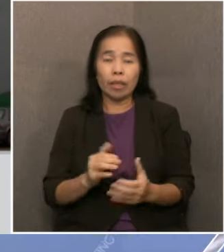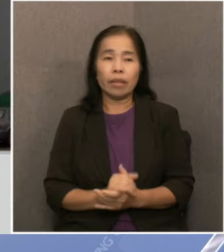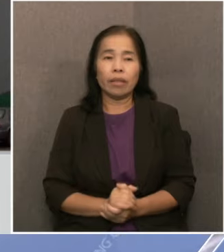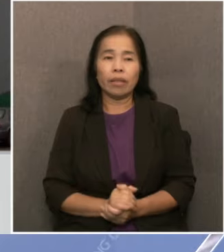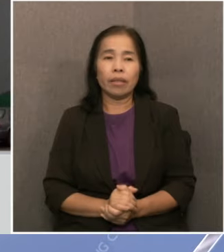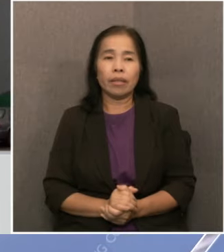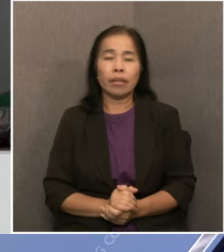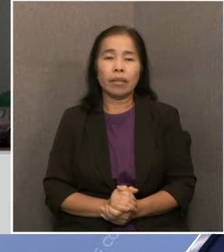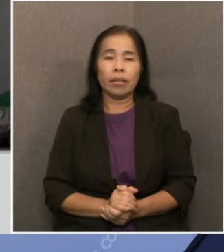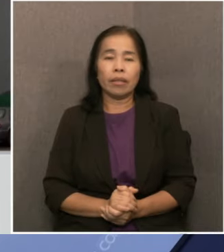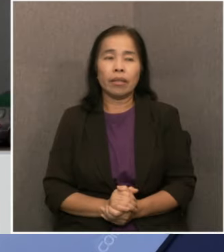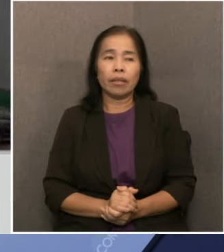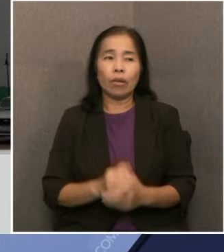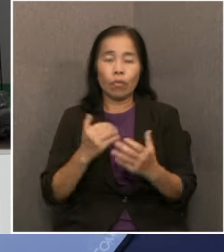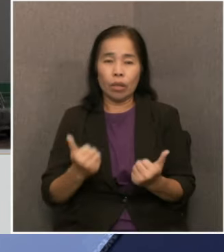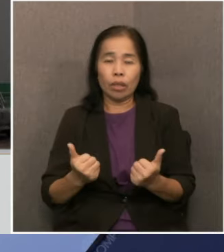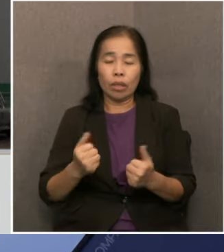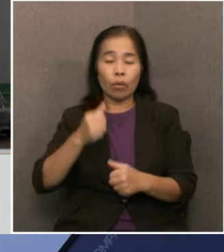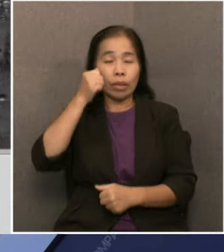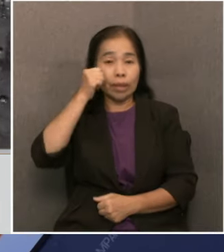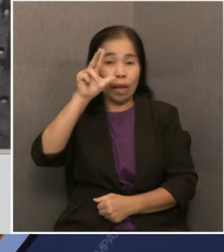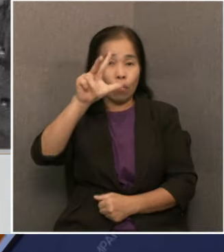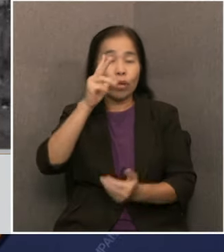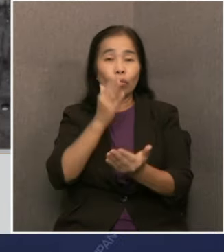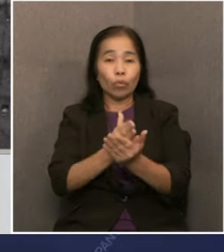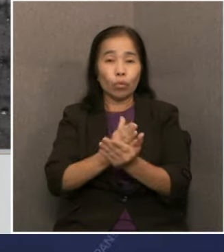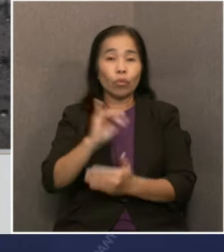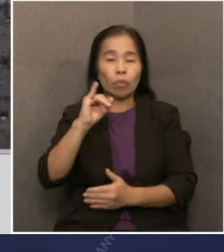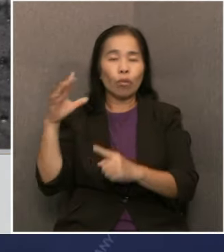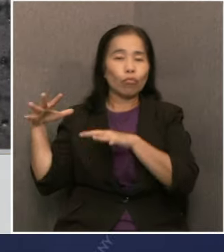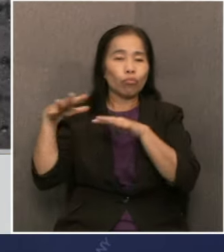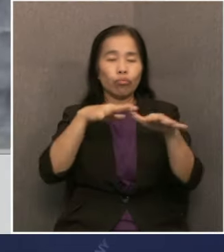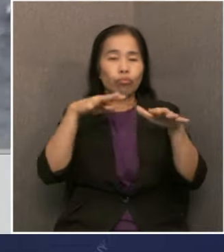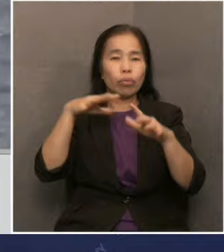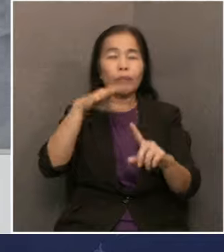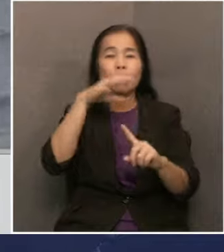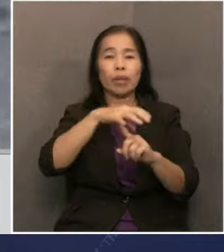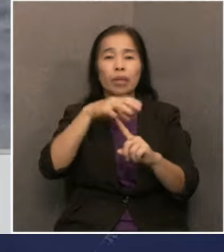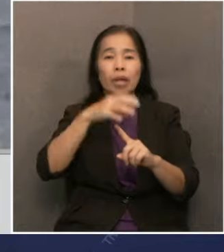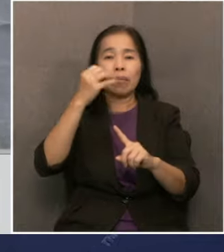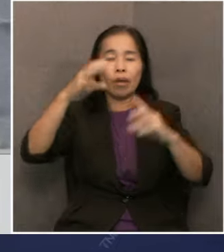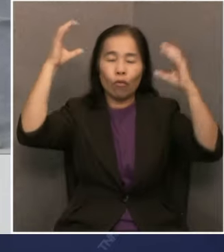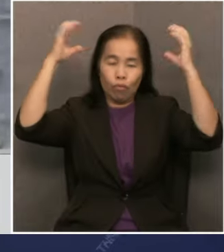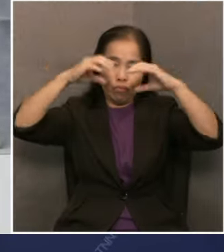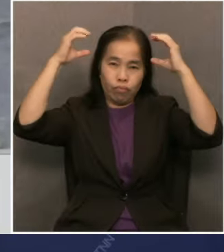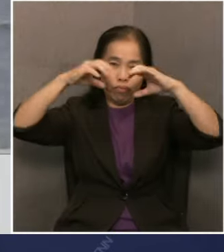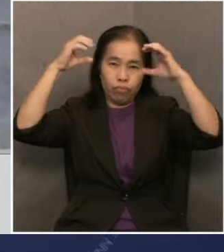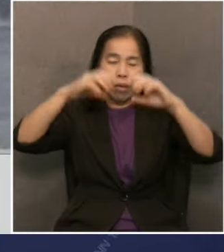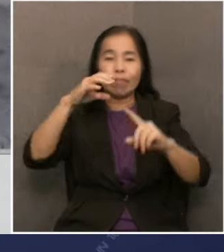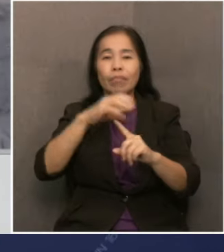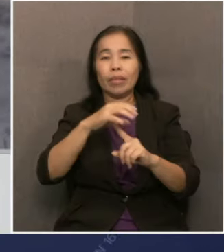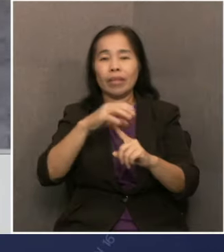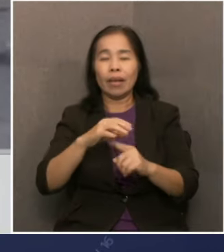เลย พอดีเปวหดยาวแลเพเมผไป half railเยอะคปน floors of openวันนี้ฝ pickingที่สยา